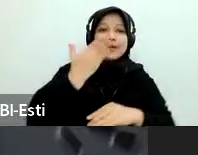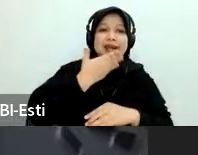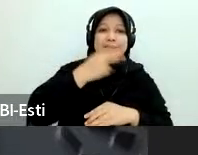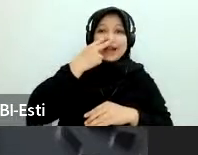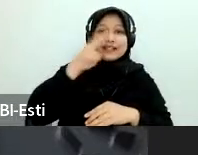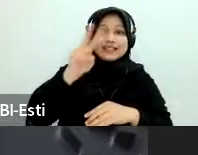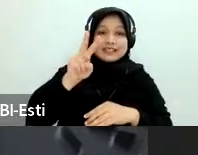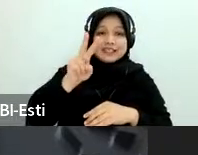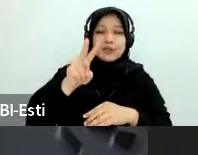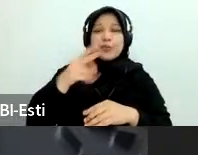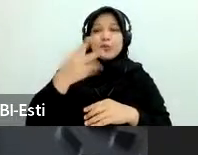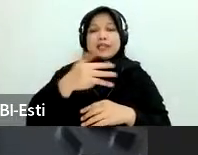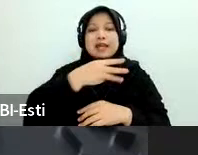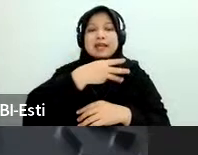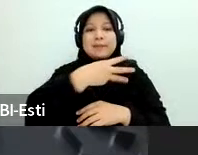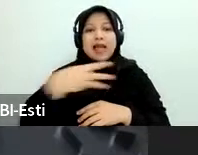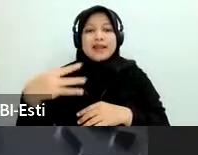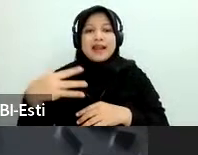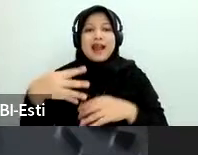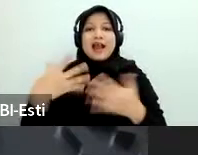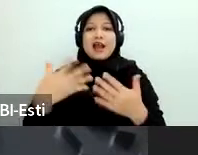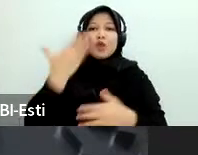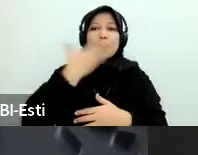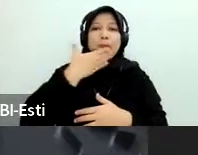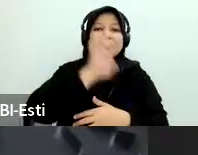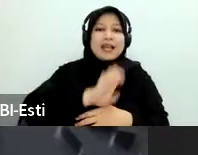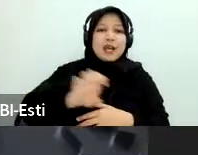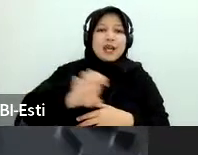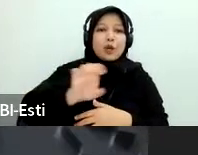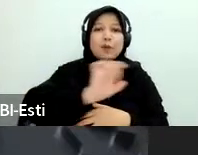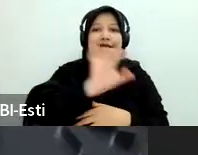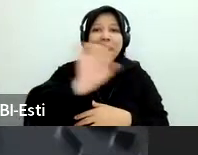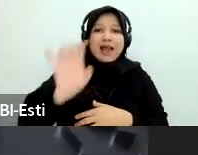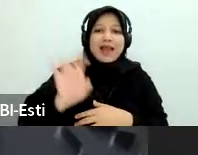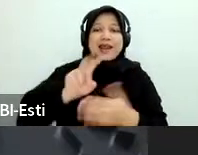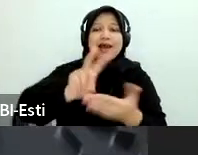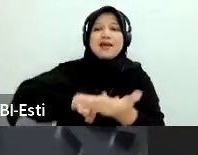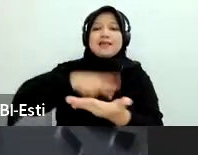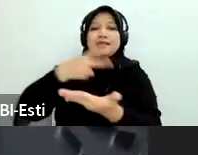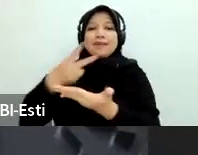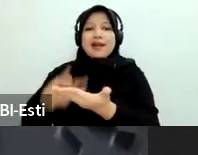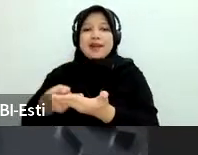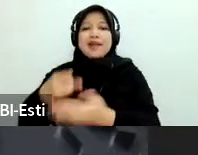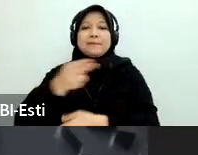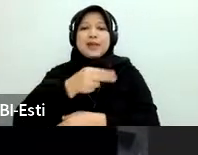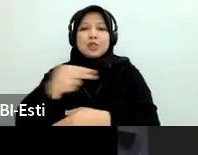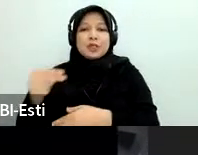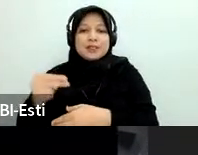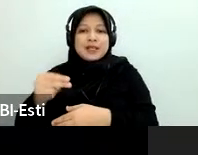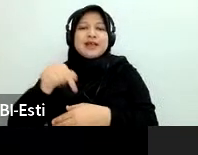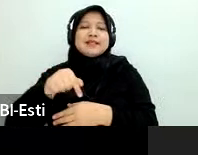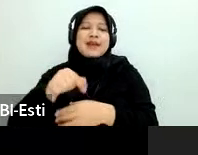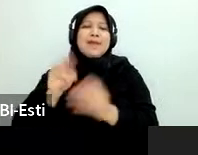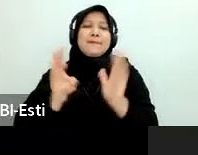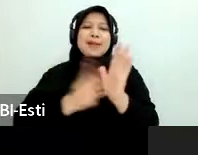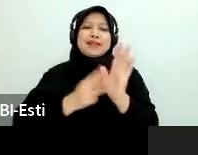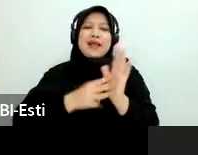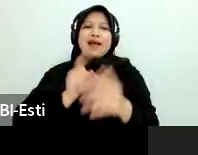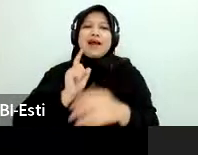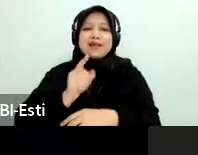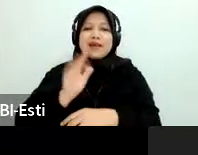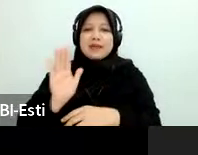Belanda atau bahasa Eropa lainnya kedalam bahasa Indonesia m dan